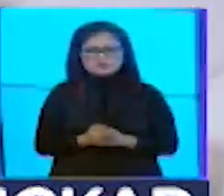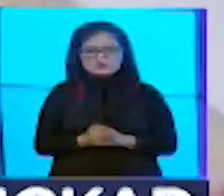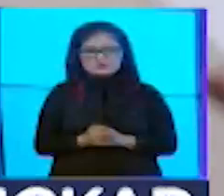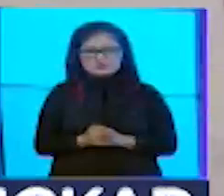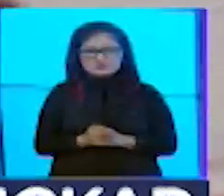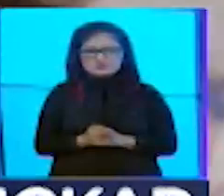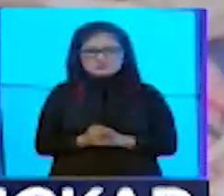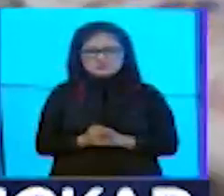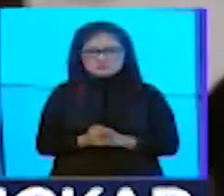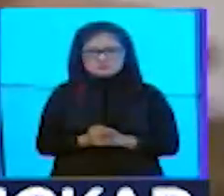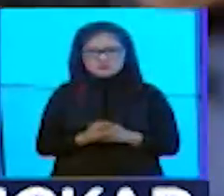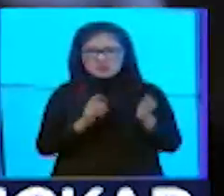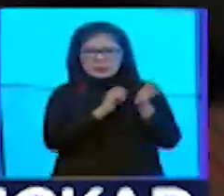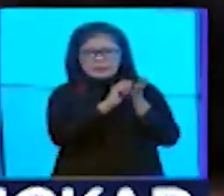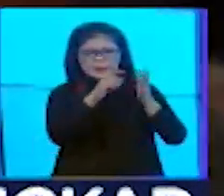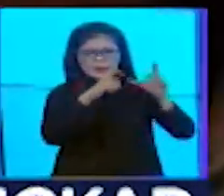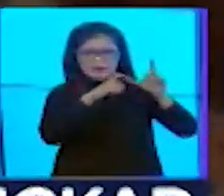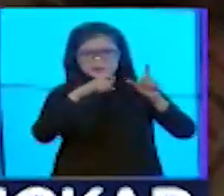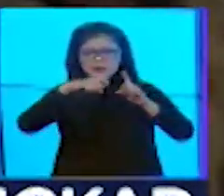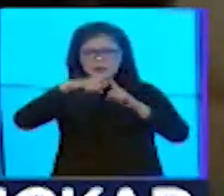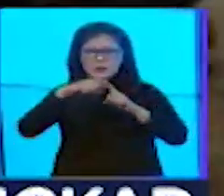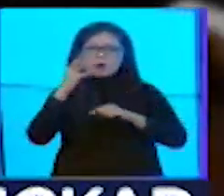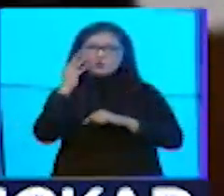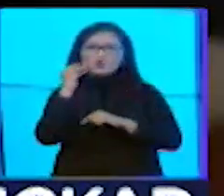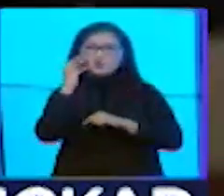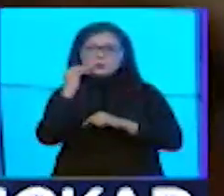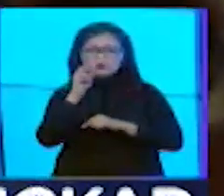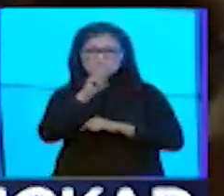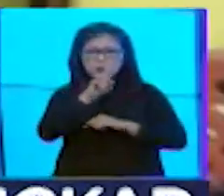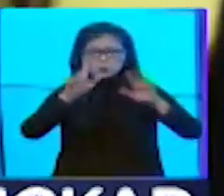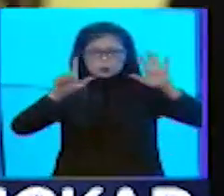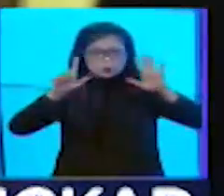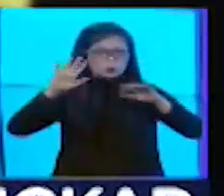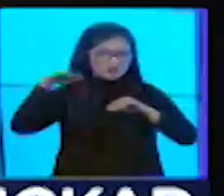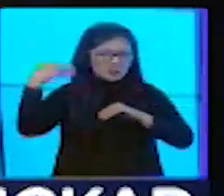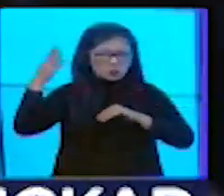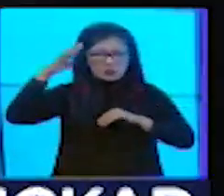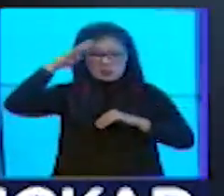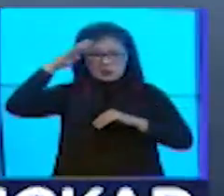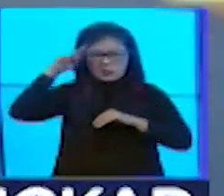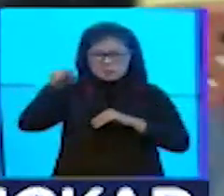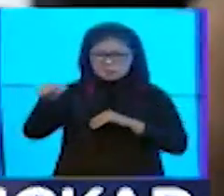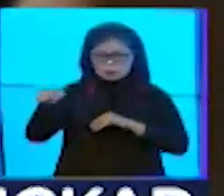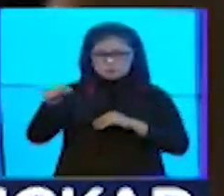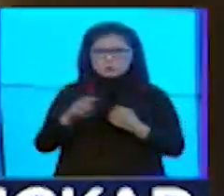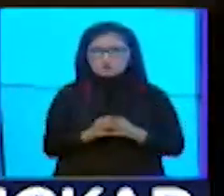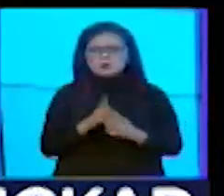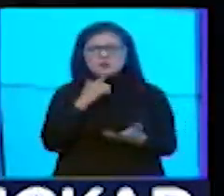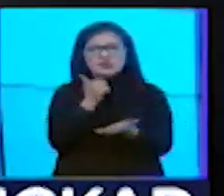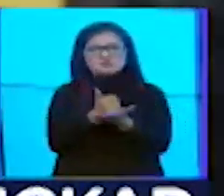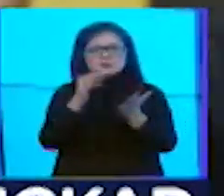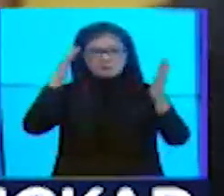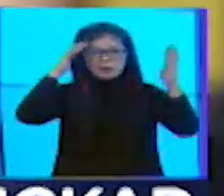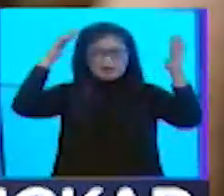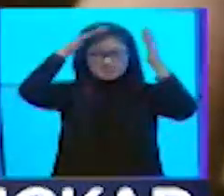SK alias Nano, pria 27 tahun ini ditangkap saat tidur di rumahnya di Jalan Mutiara Sari, Makassar, Sulawesi Selatan. Pelaku dibekuk